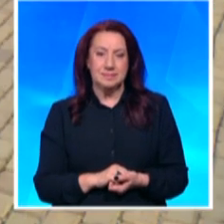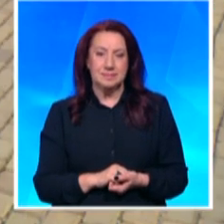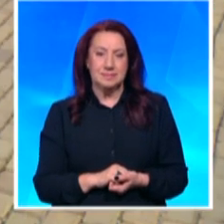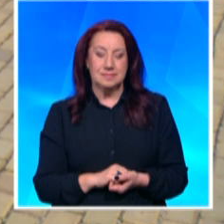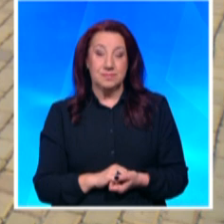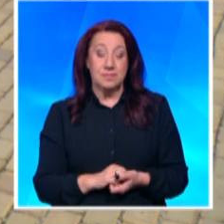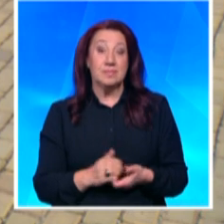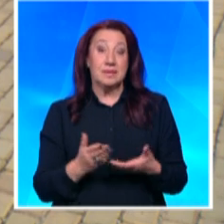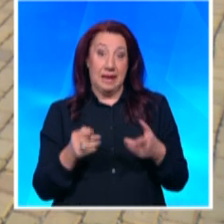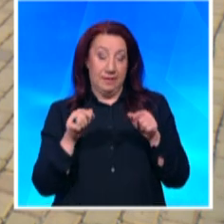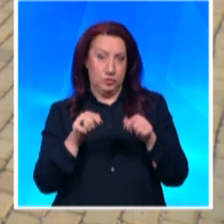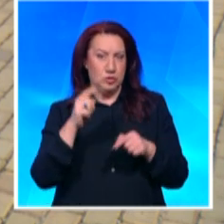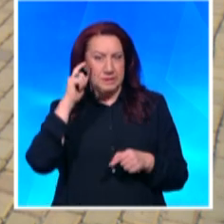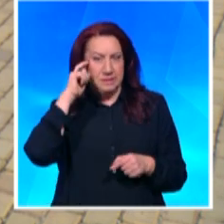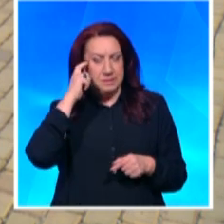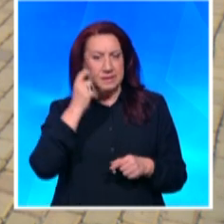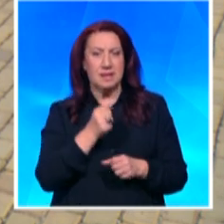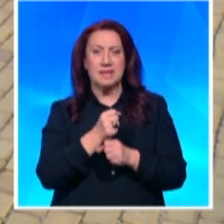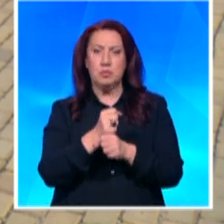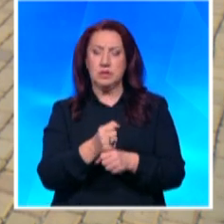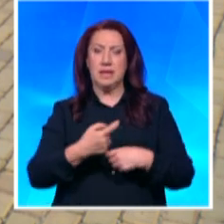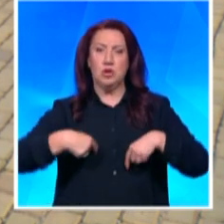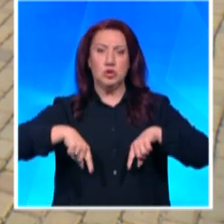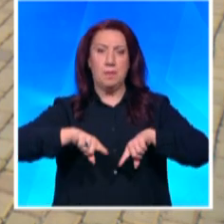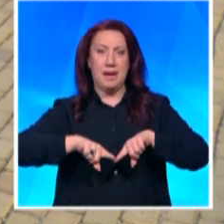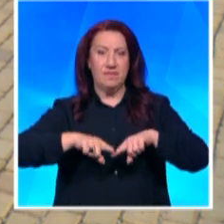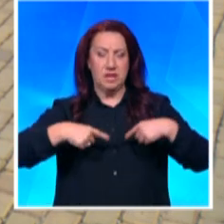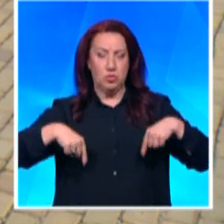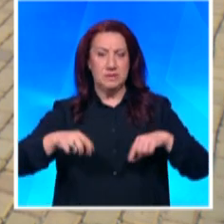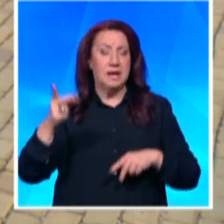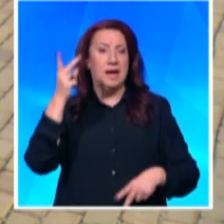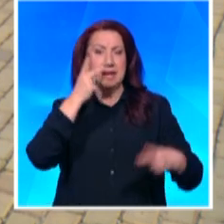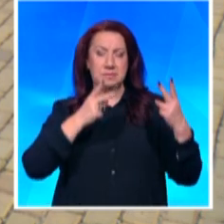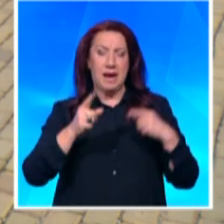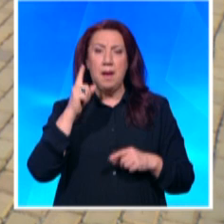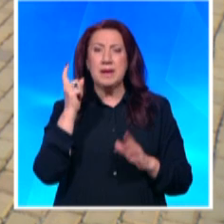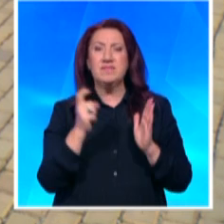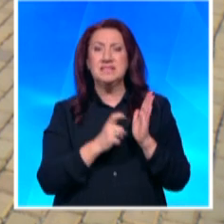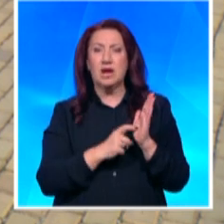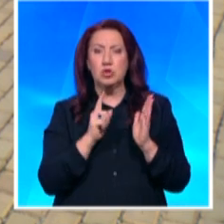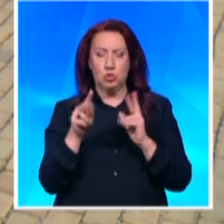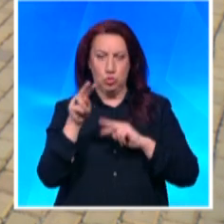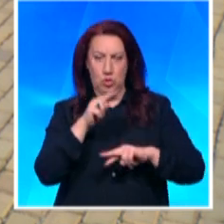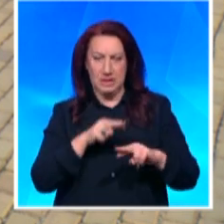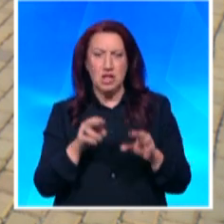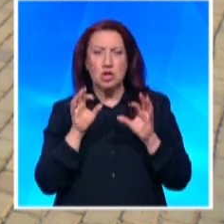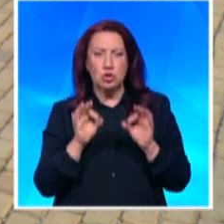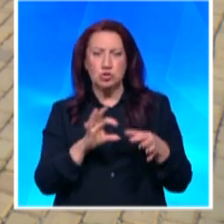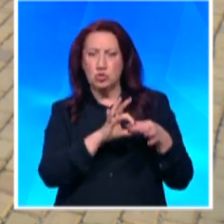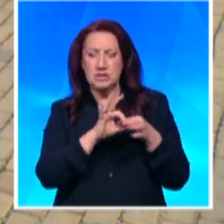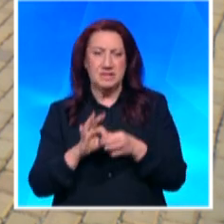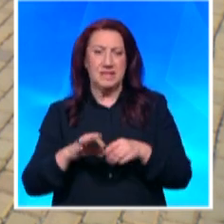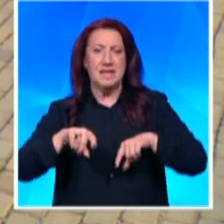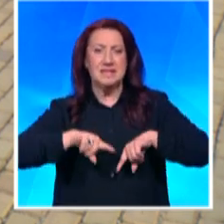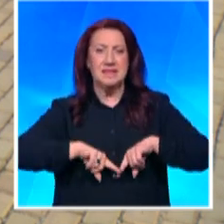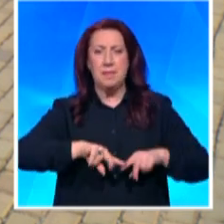И в тази посока депутатите от Правна комисия вече се разбраха. Първите законопроекти, които да разгледат, да са именно тези за съдебната реформа